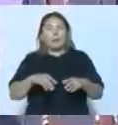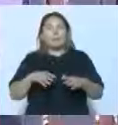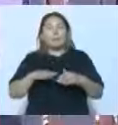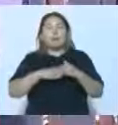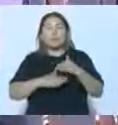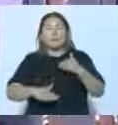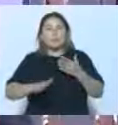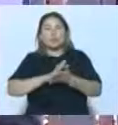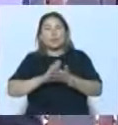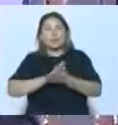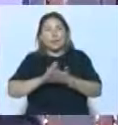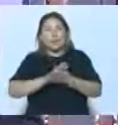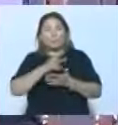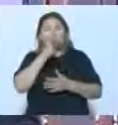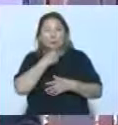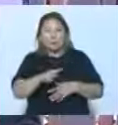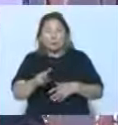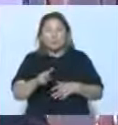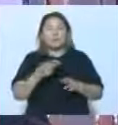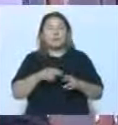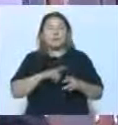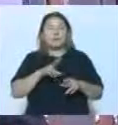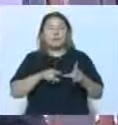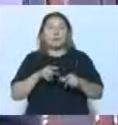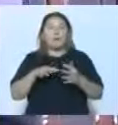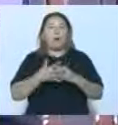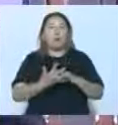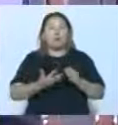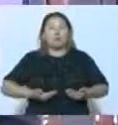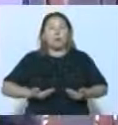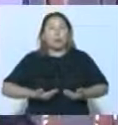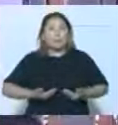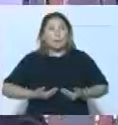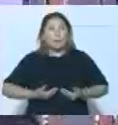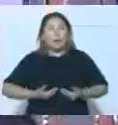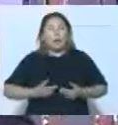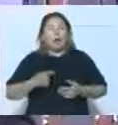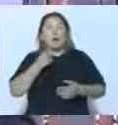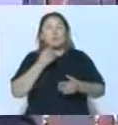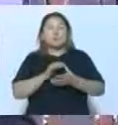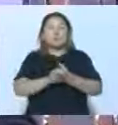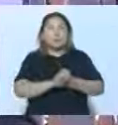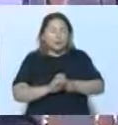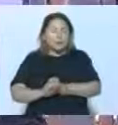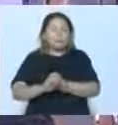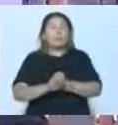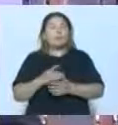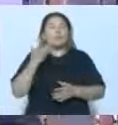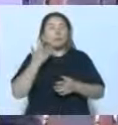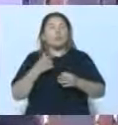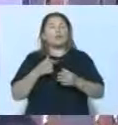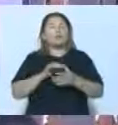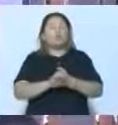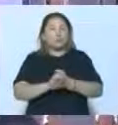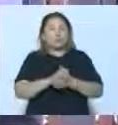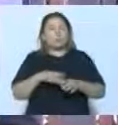подъездерін тазалап жай өздеріңіз көрдіңіздер. Ол да бір біздің ауданның тұрғындарының ауызбіршілігі, ынтымағының бірлігі деп білеміз. Бұл